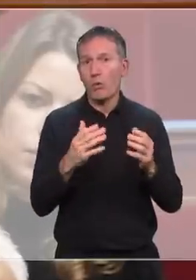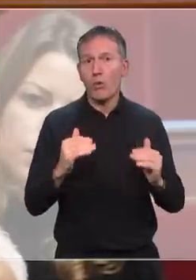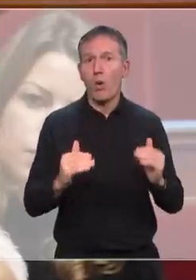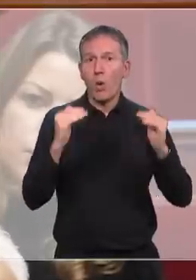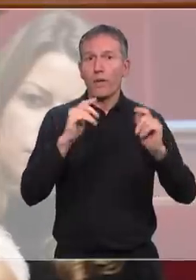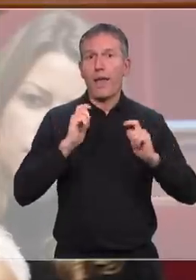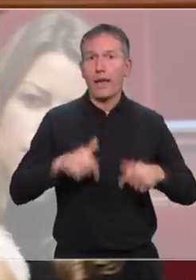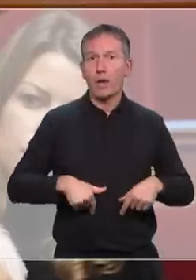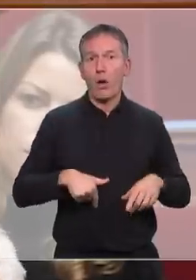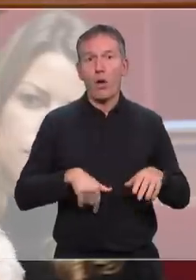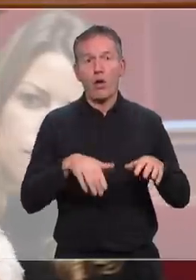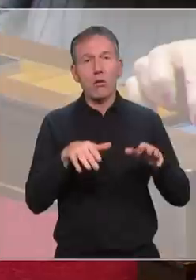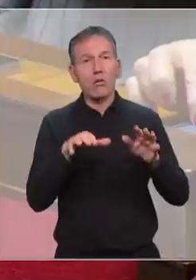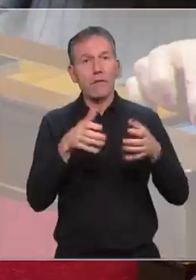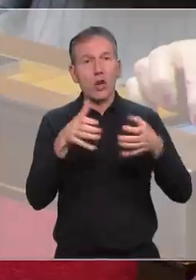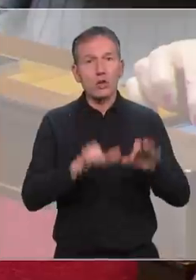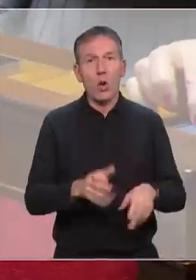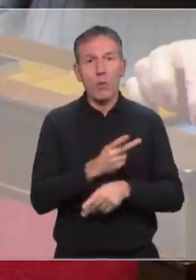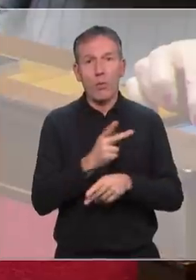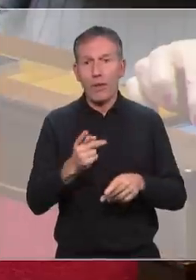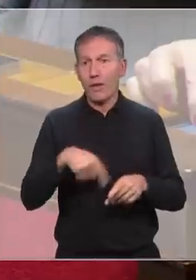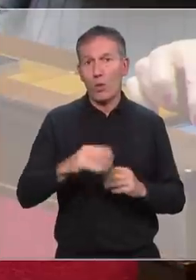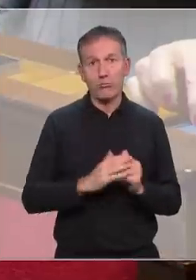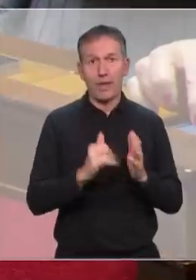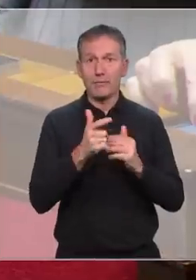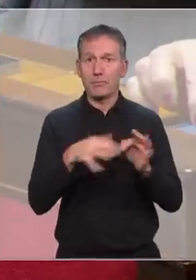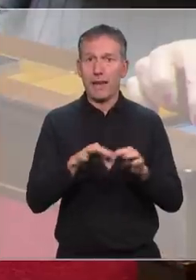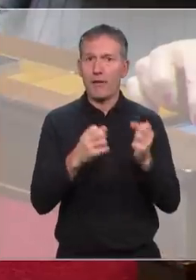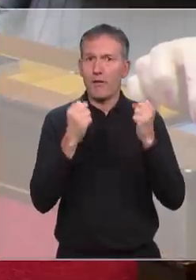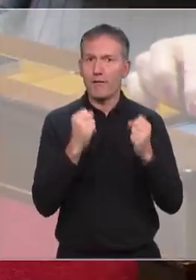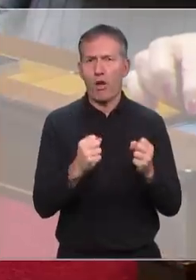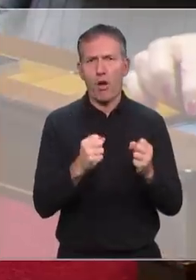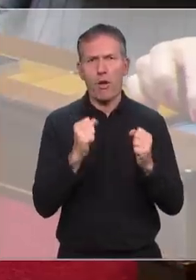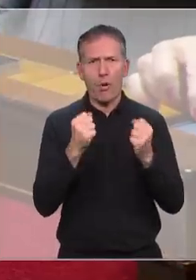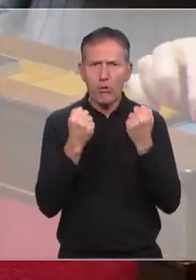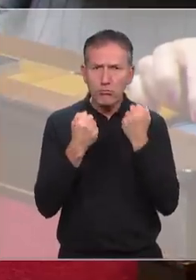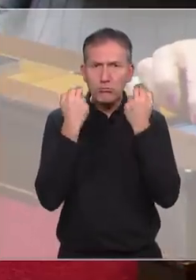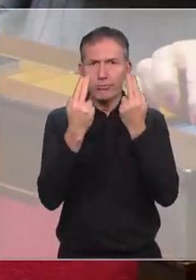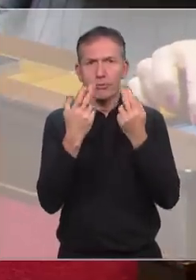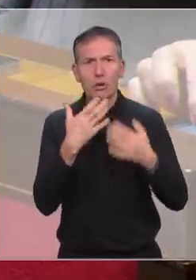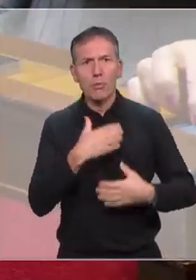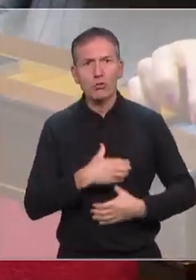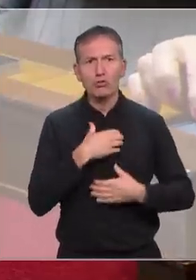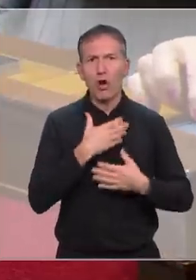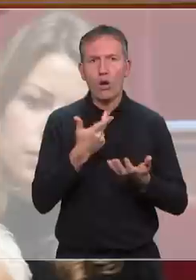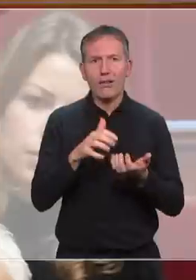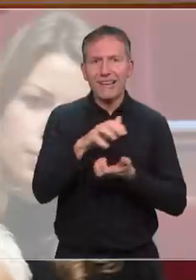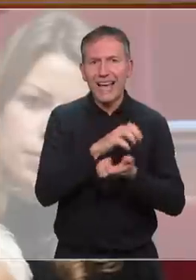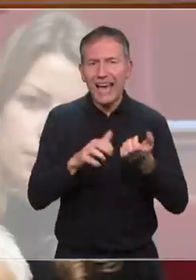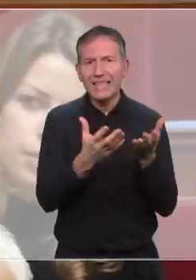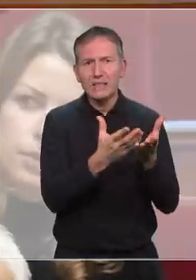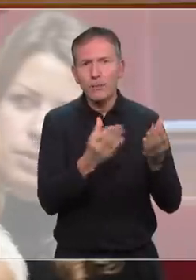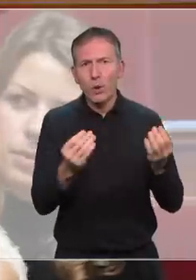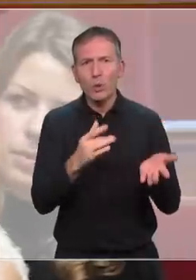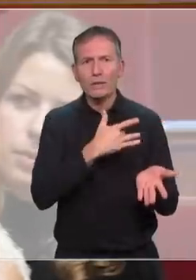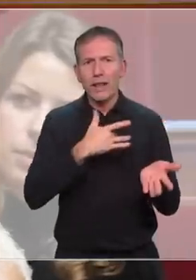mènent. Elle a bâti pour partie ce que nous sommes, un État fort et résilient pour affronter les chocs face à des crises nouvelles et multiples,